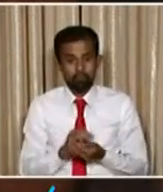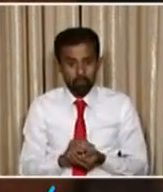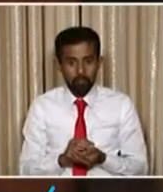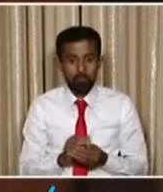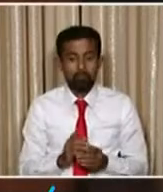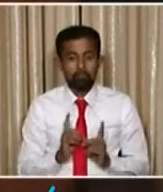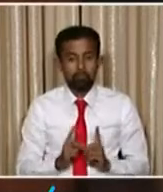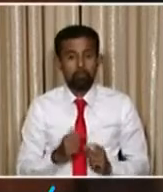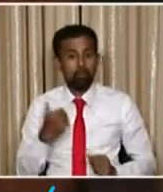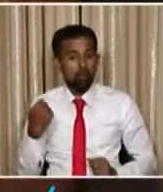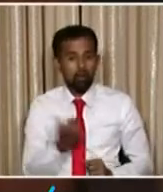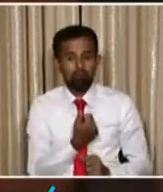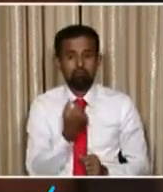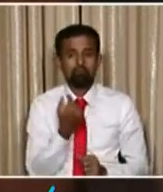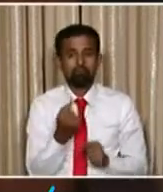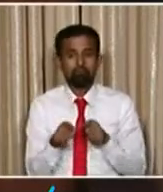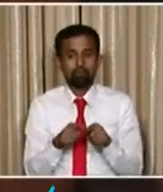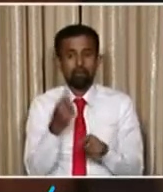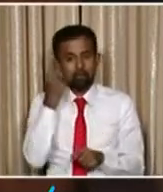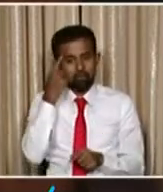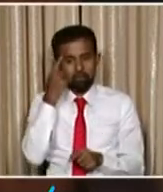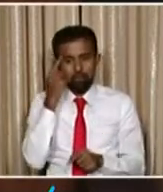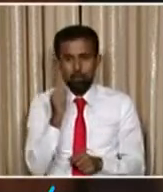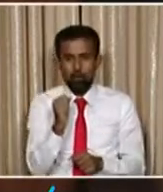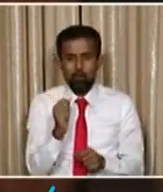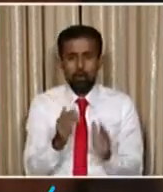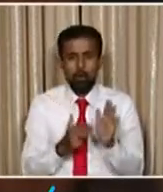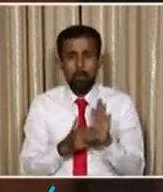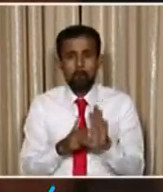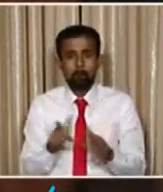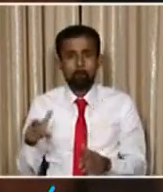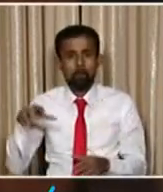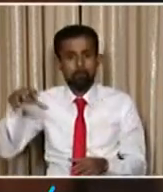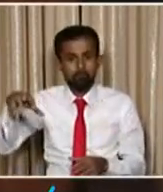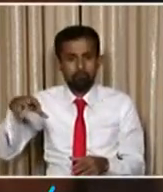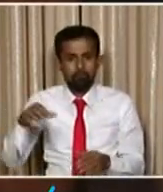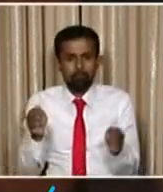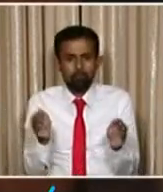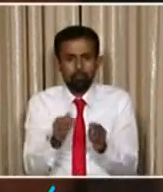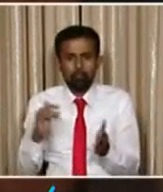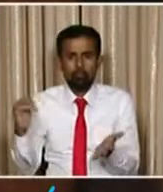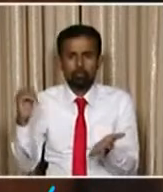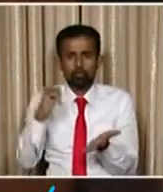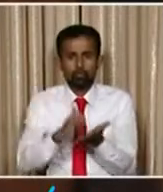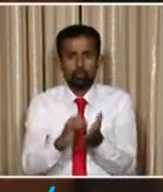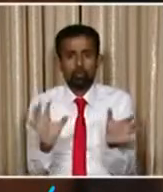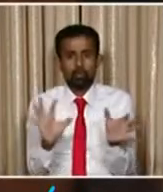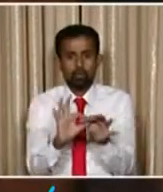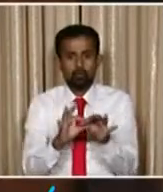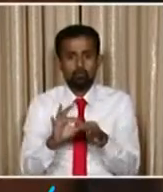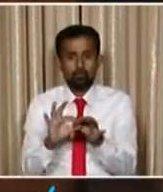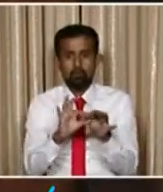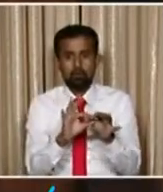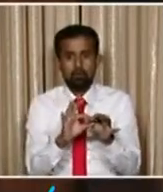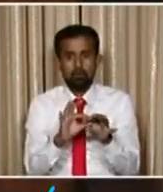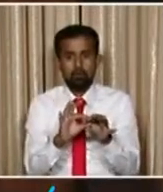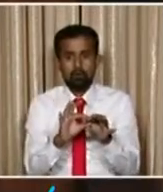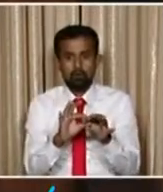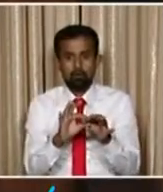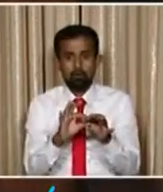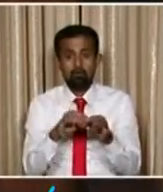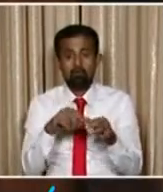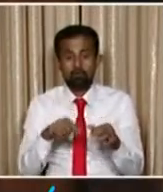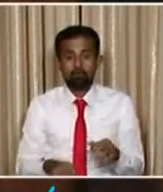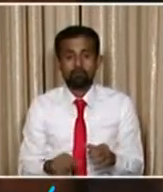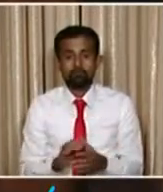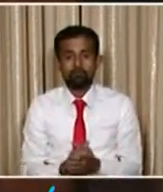කරන්නේ නැතුව අලුත් වශයෙන් අලුත් විදිහට හිතලා මේ කොහොමද මාලදීවයිනට පුළුවන් නම් කුඩා ප්ලේන් ගෙනල්ලා කනෙක්ටිවිටි හදන්න. නිකන් 3 wheel යනවා වගේ